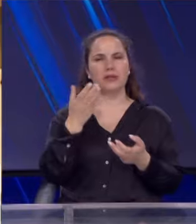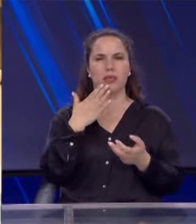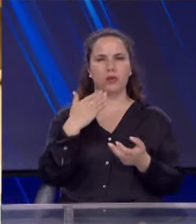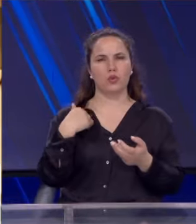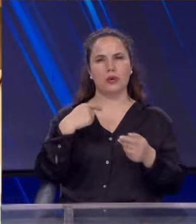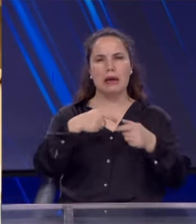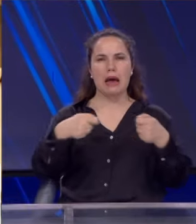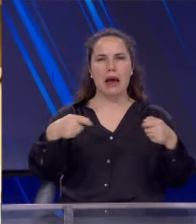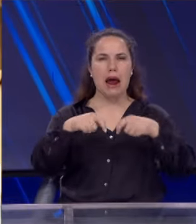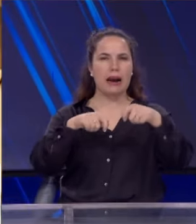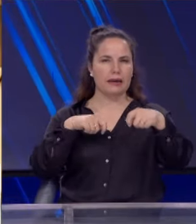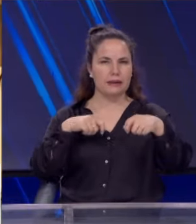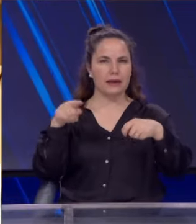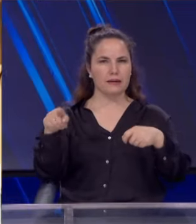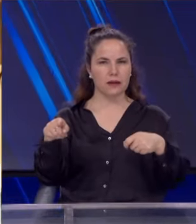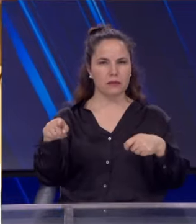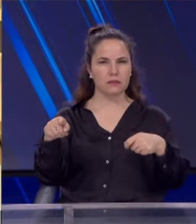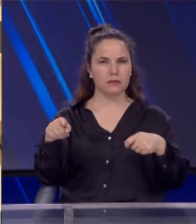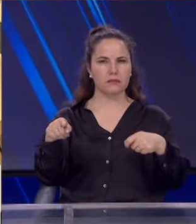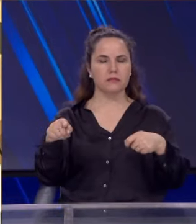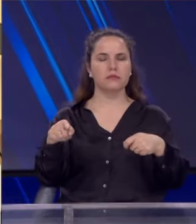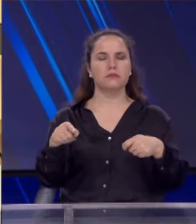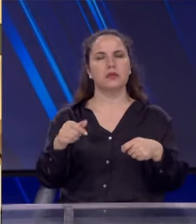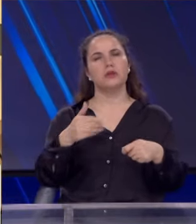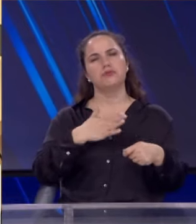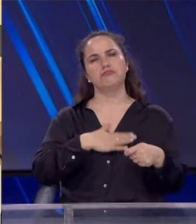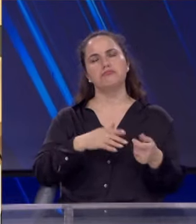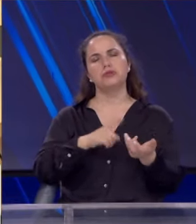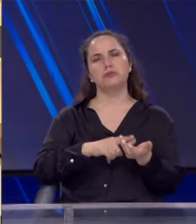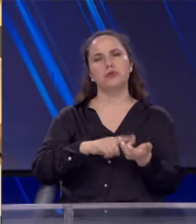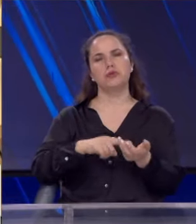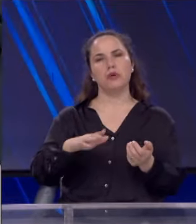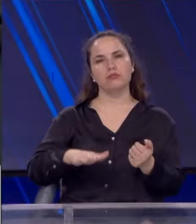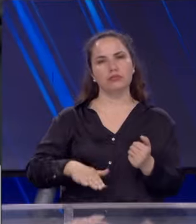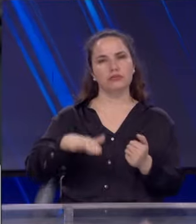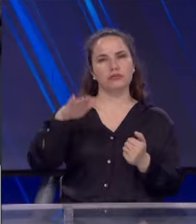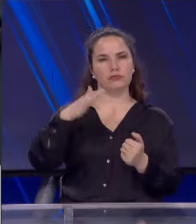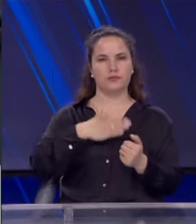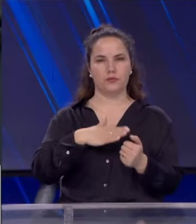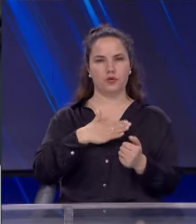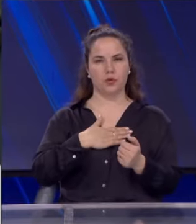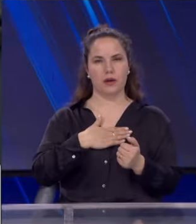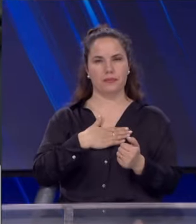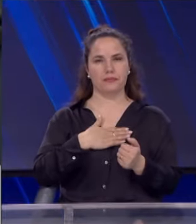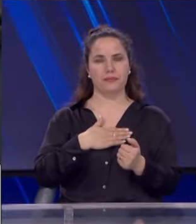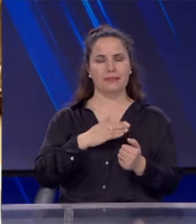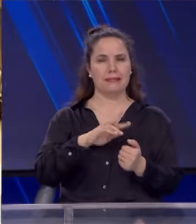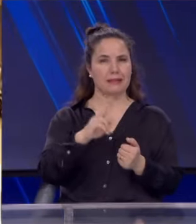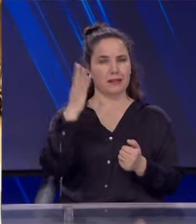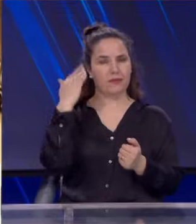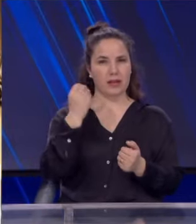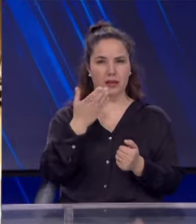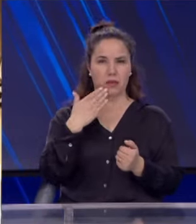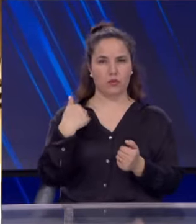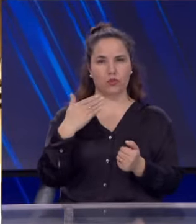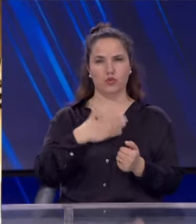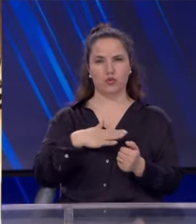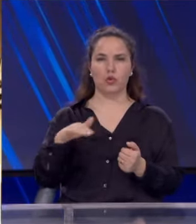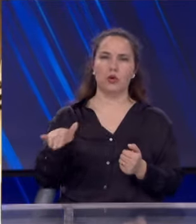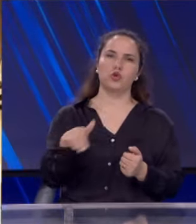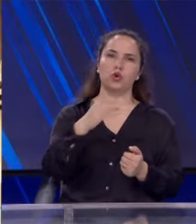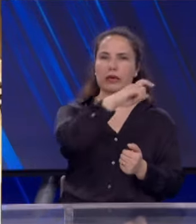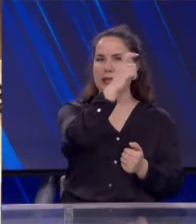e kam pasur pasion arkitekturën dhe asnjëherë nuk më ka pëlqyer gjë tjetër. Kam qejf të vazhdoj jashtë, të studioj jashtë në Itali. Ndjek hapat e dajës tim